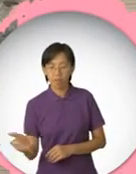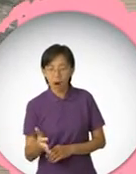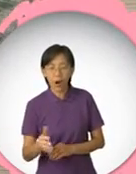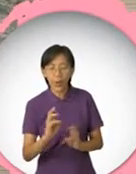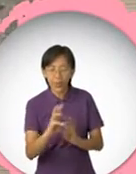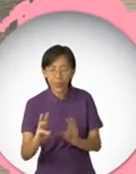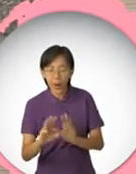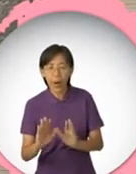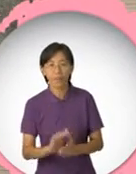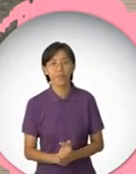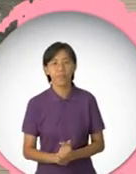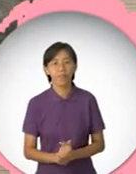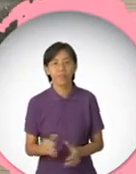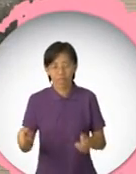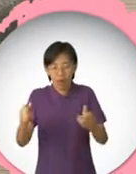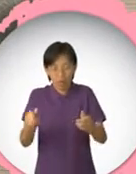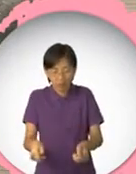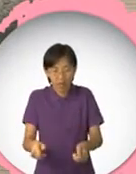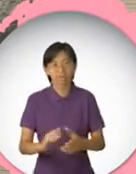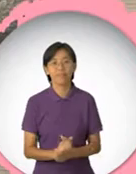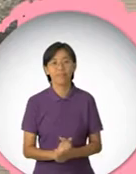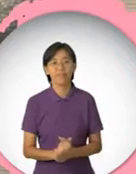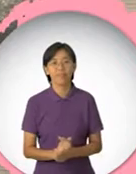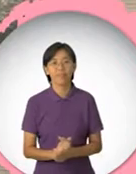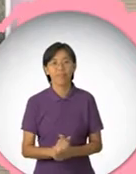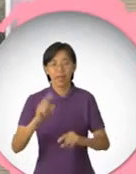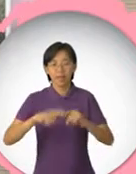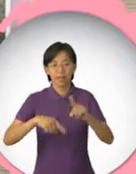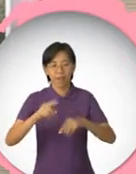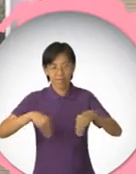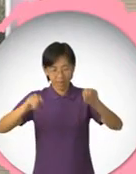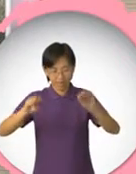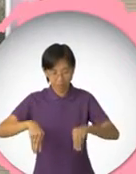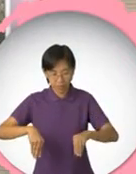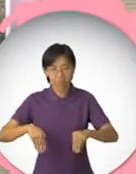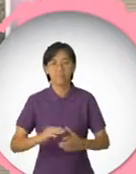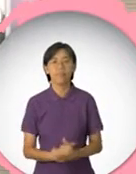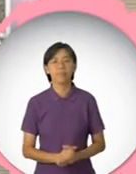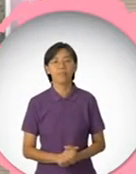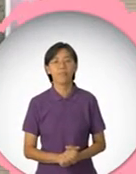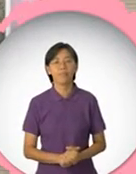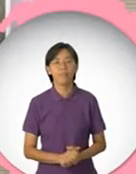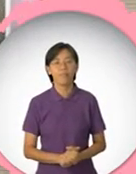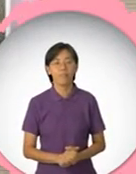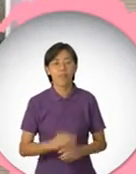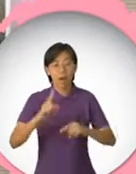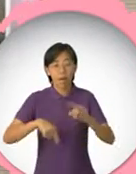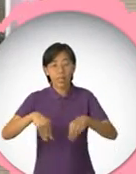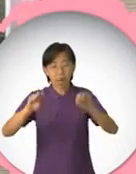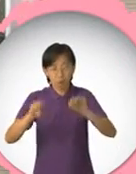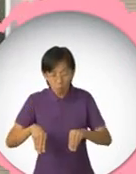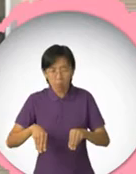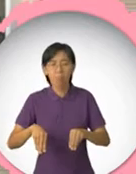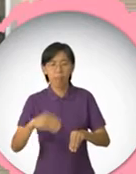งจะแห้งช่วงนี้ก็จะต้องใช้แผ่นพลาสติกคลุมด้วยนะคะ ครับผมทำไมเราต้องใช้แผ่นพลาสติกคลุมครับ ค่ะเพราะว่าไม่งั้นเดี๋ยวผิวมันจะแห้